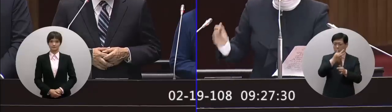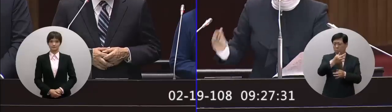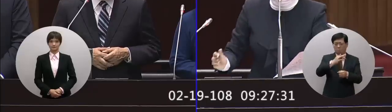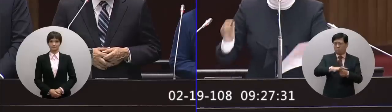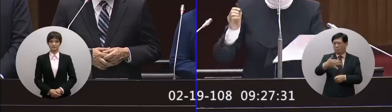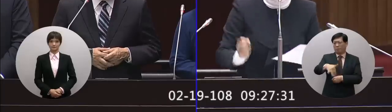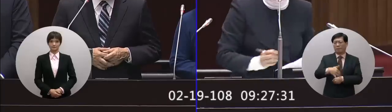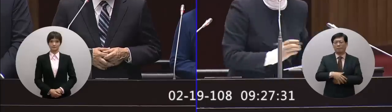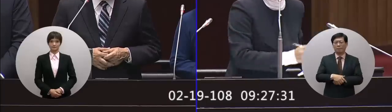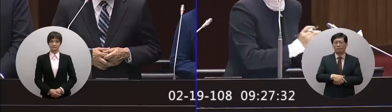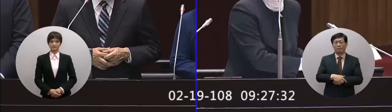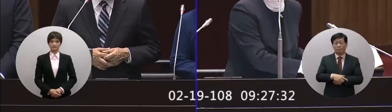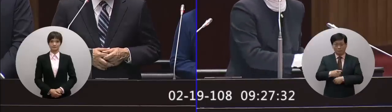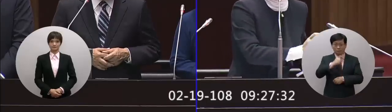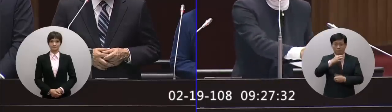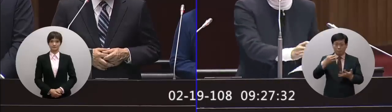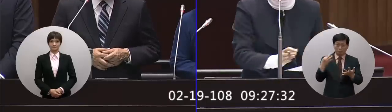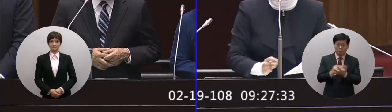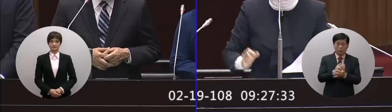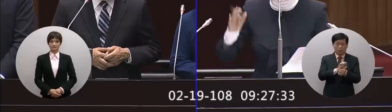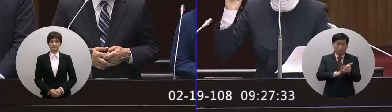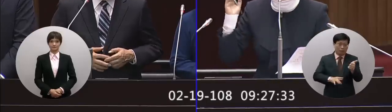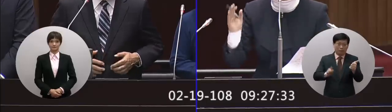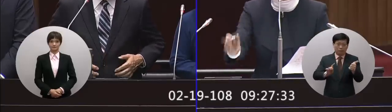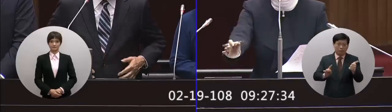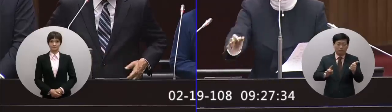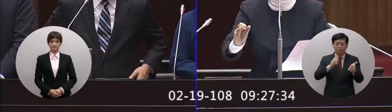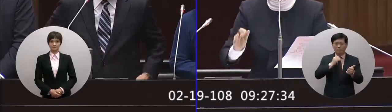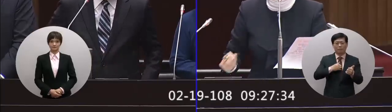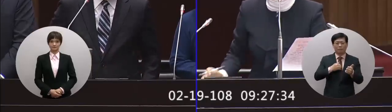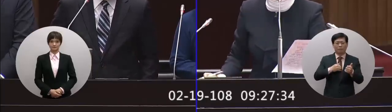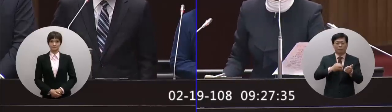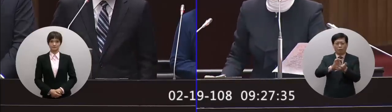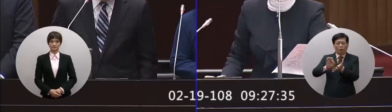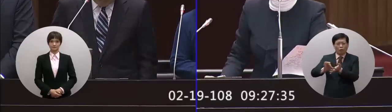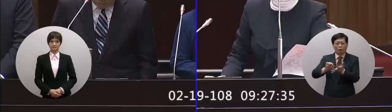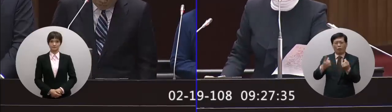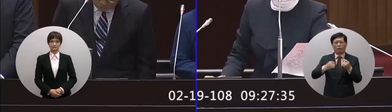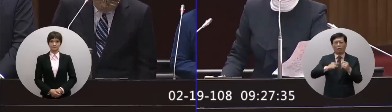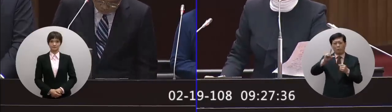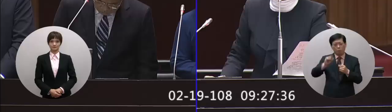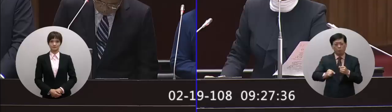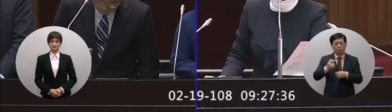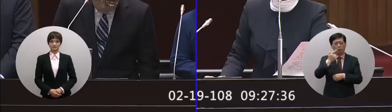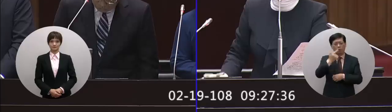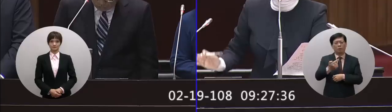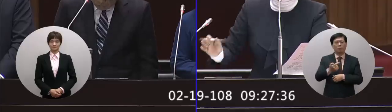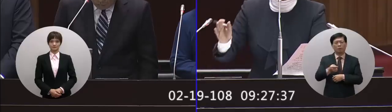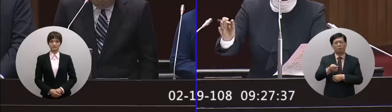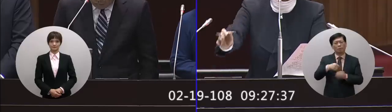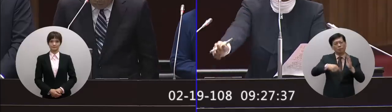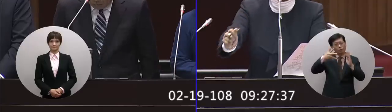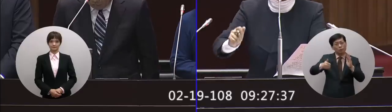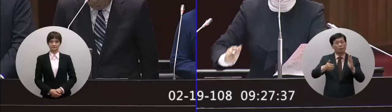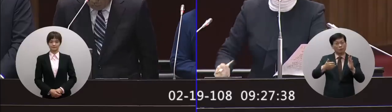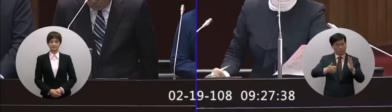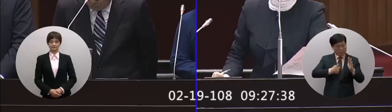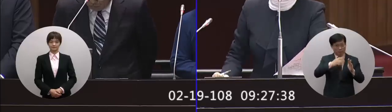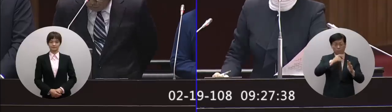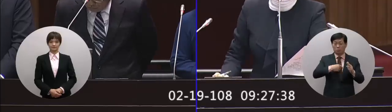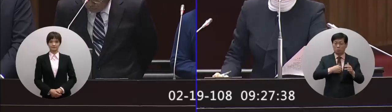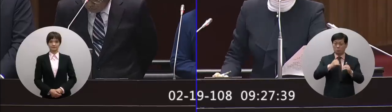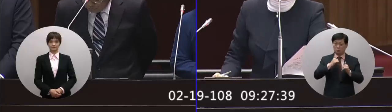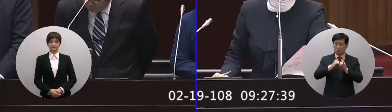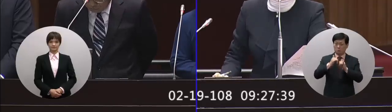算，而没有拨足预算的这些执行率又低到不得了。院长，你说施政我们要接地